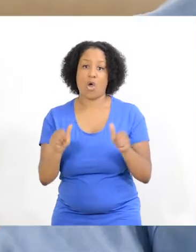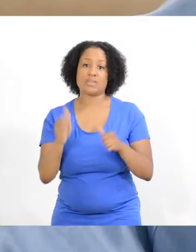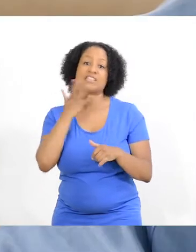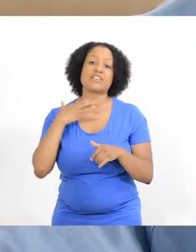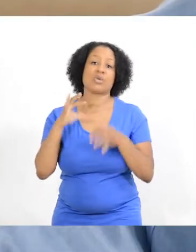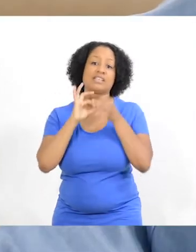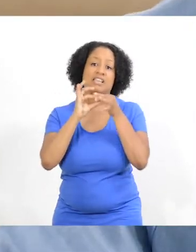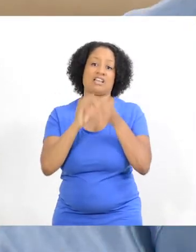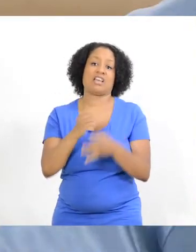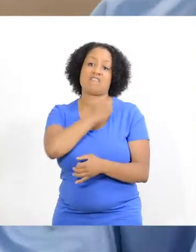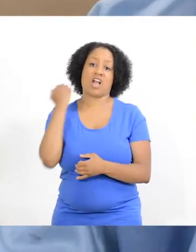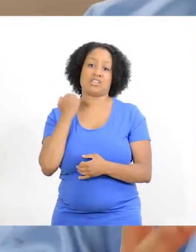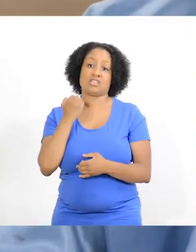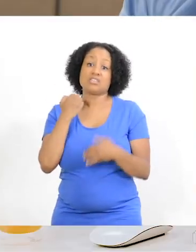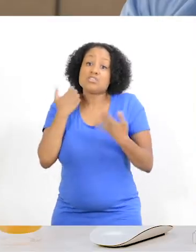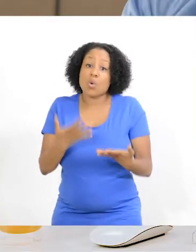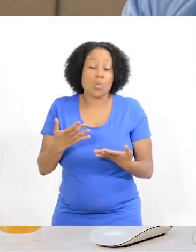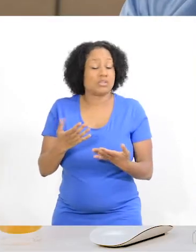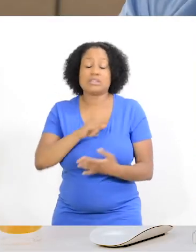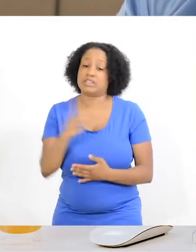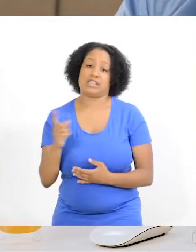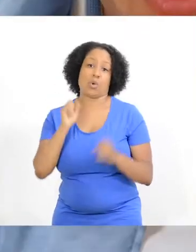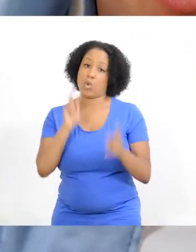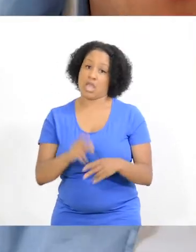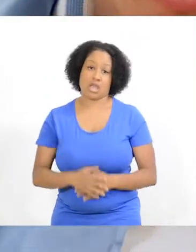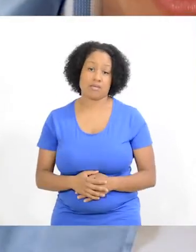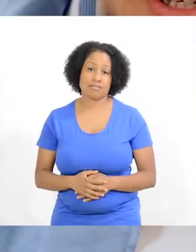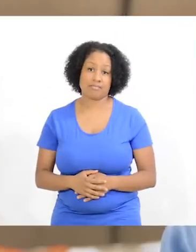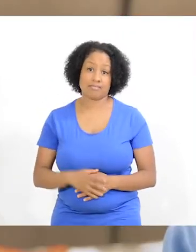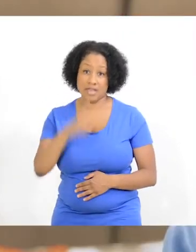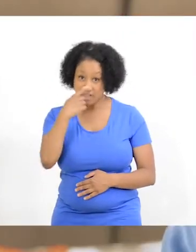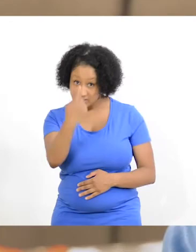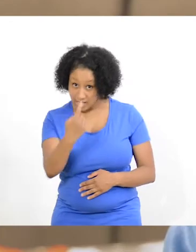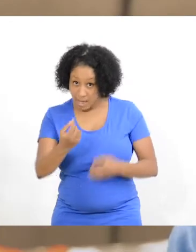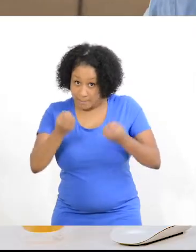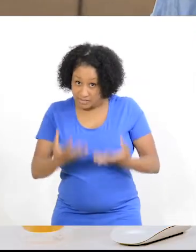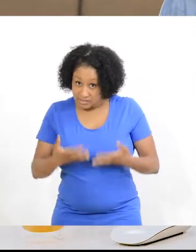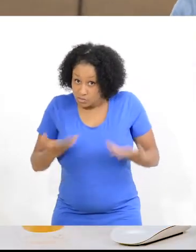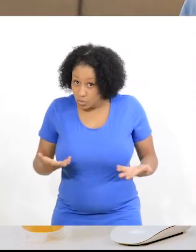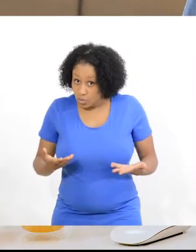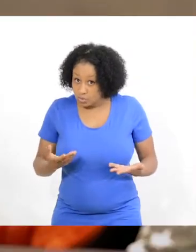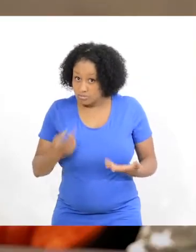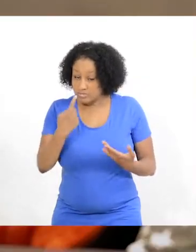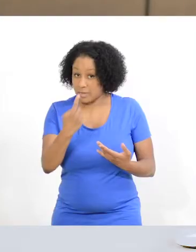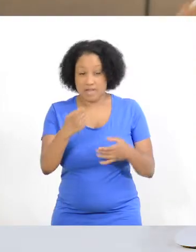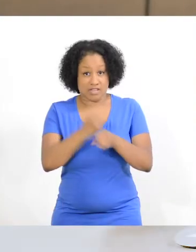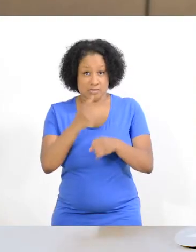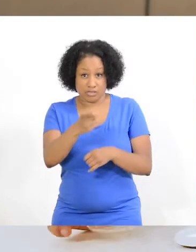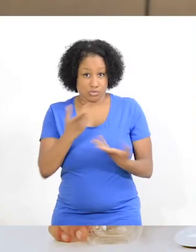klar, sie ist nie okay. Hey, was würdest du machen, wenn dir so etwas passiert? Denk mal kurz nach.